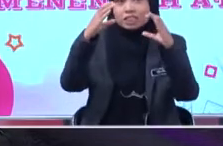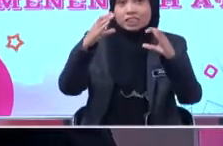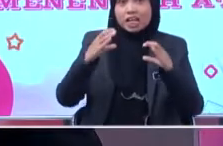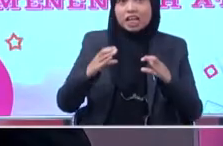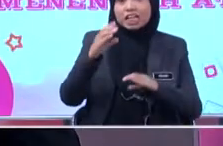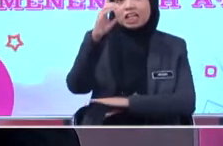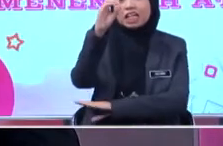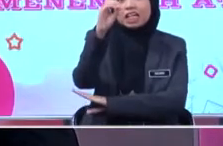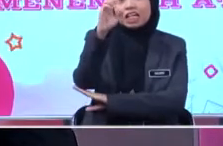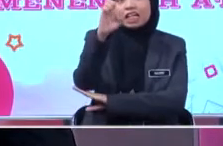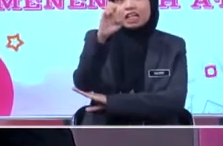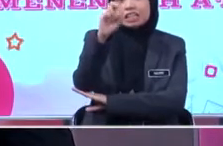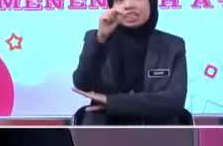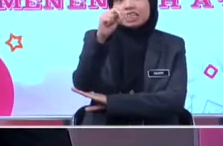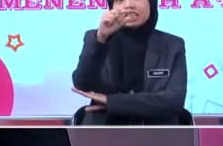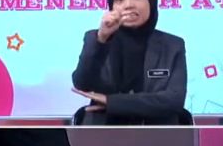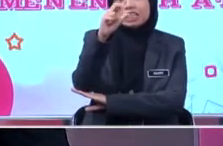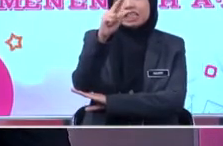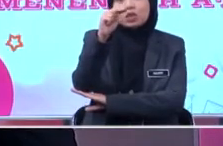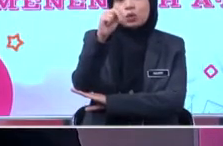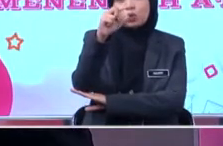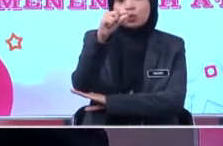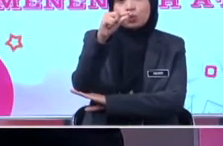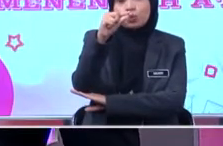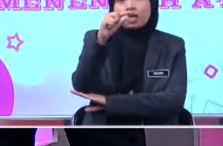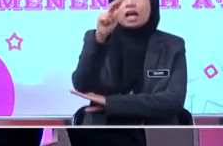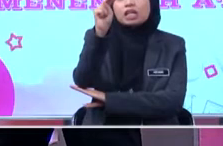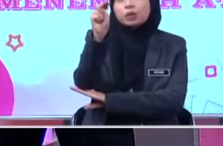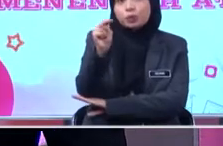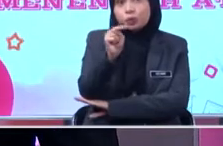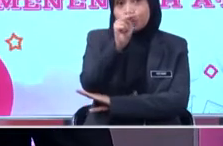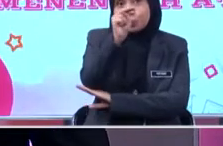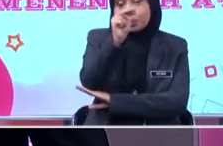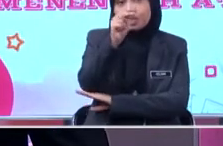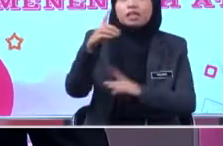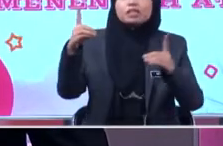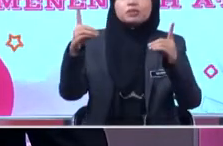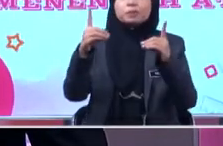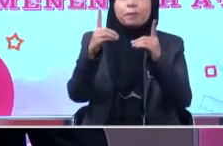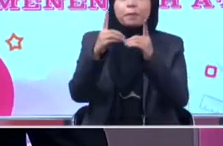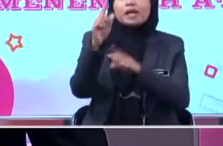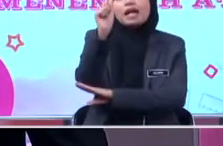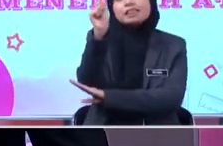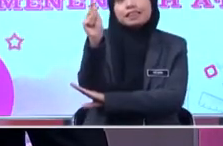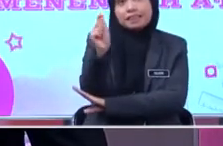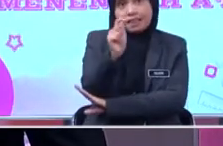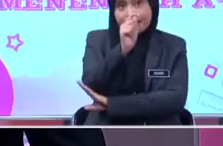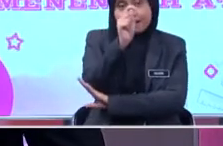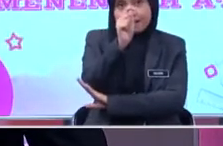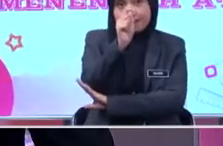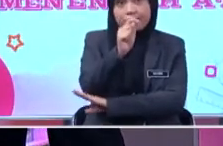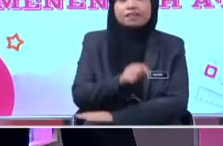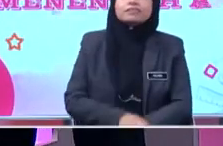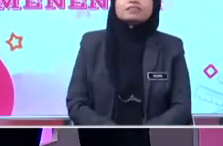kegiatan menenun mati putung Rota ada acara bacaannya mintah di